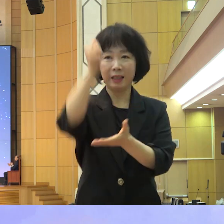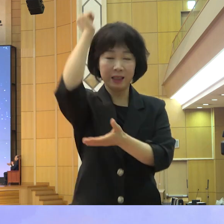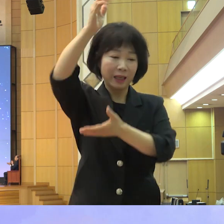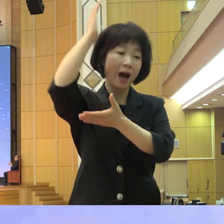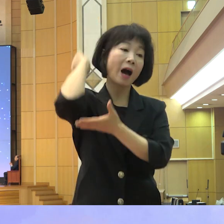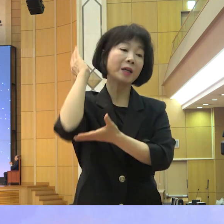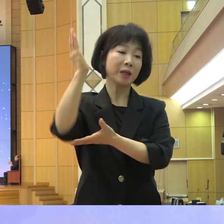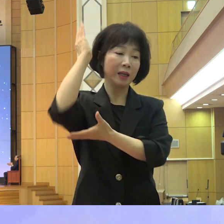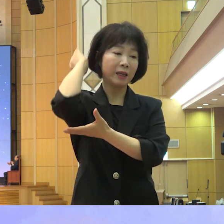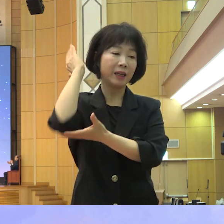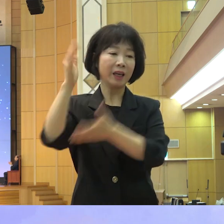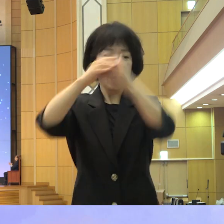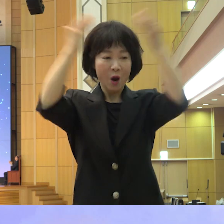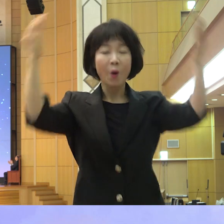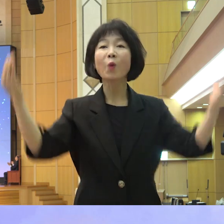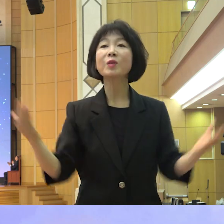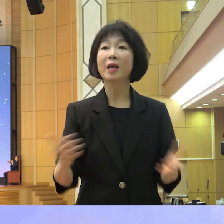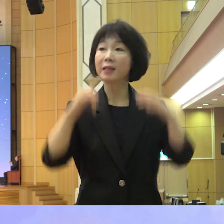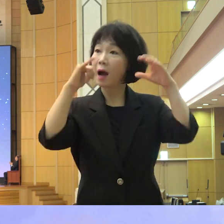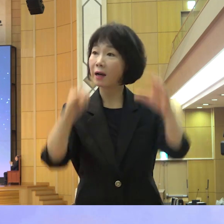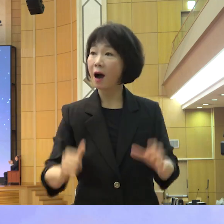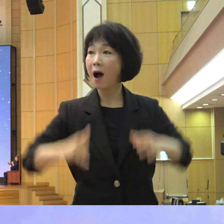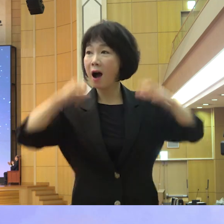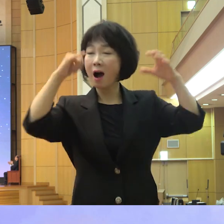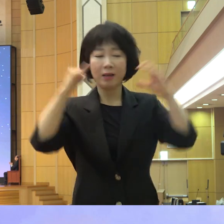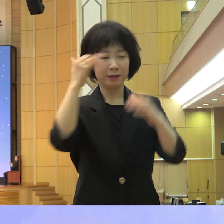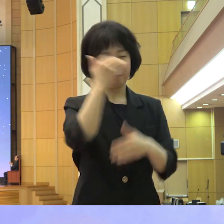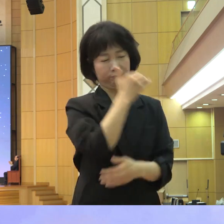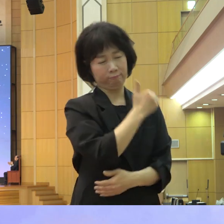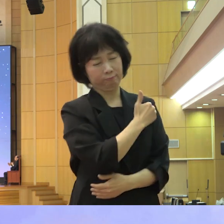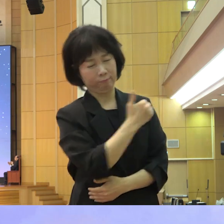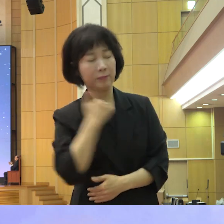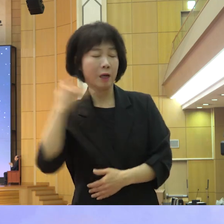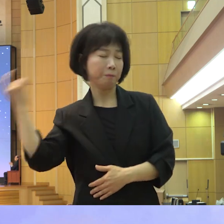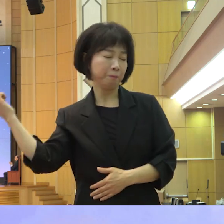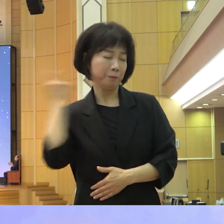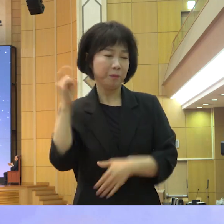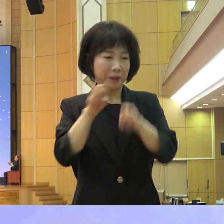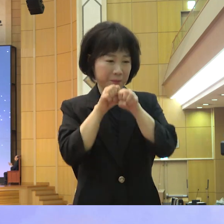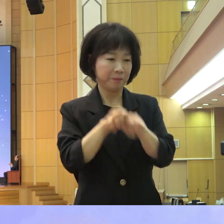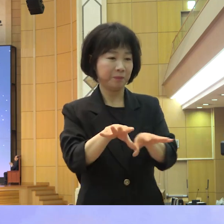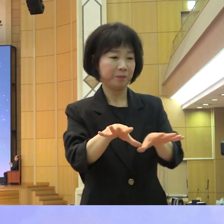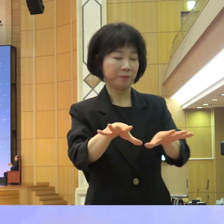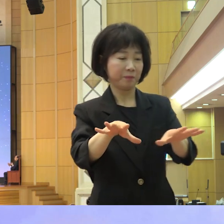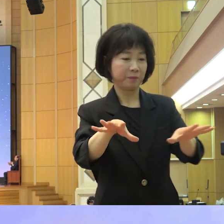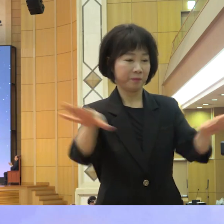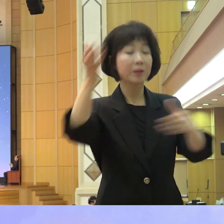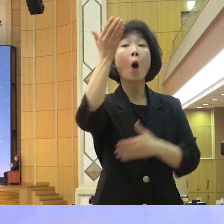그 이야기. 한 번 더 찬양합니다. 너를